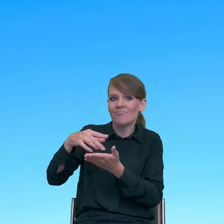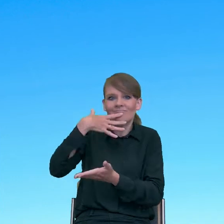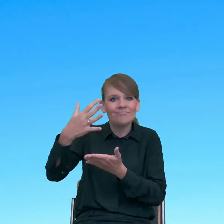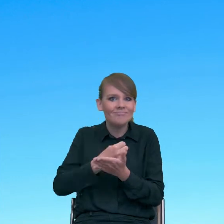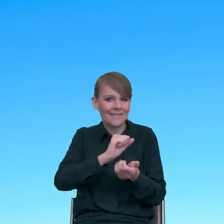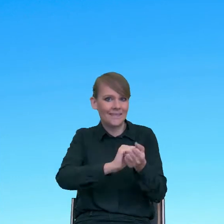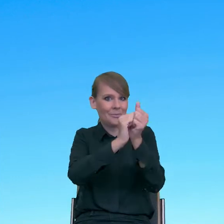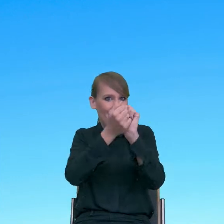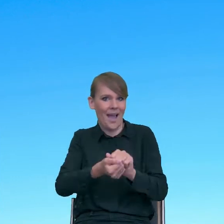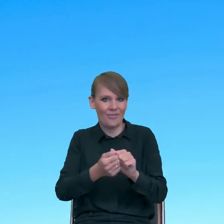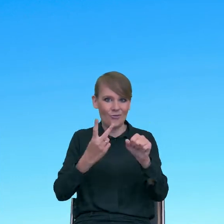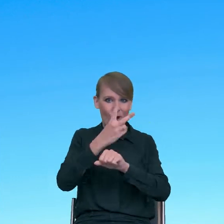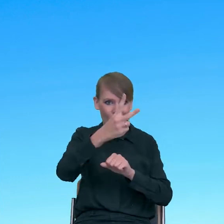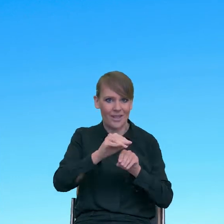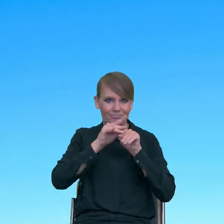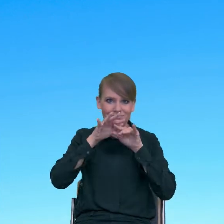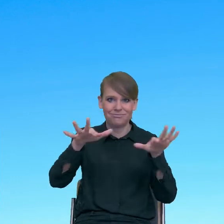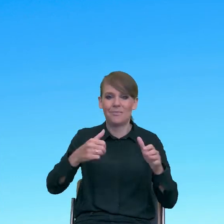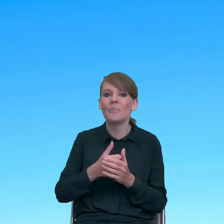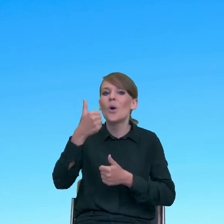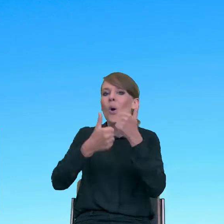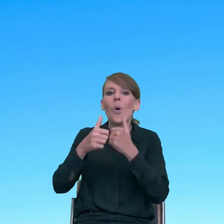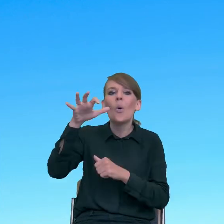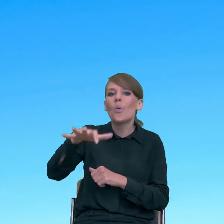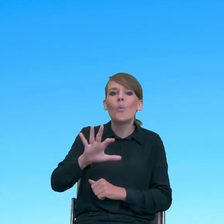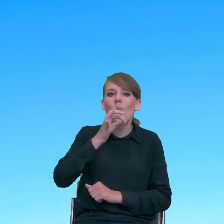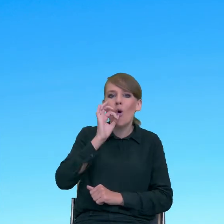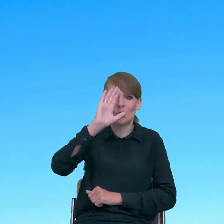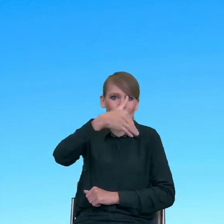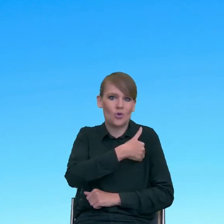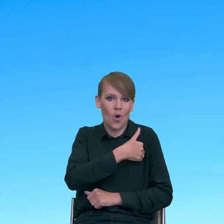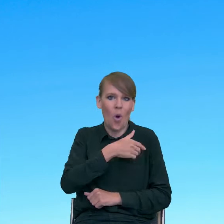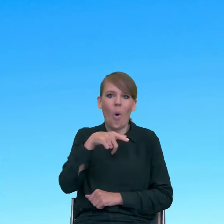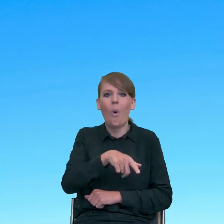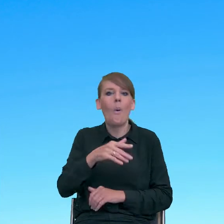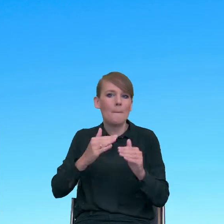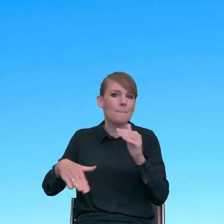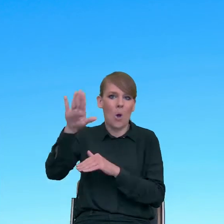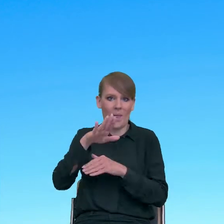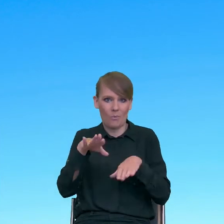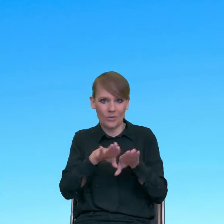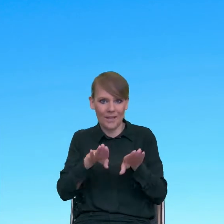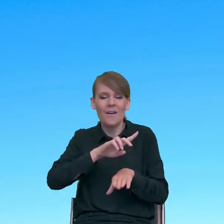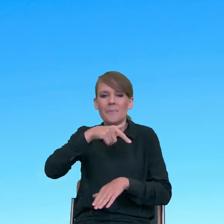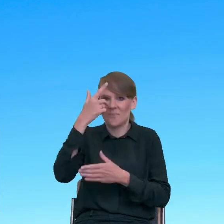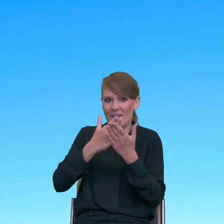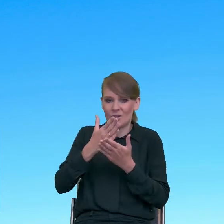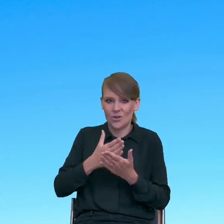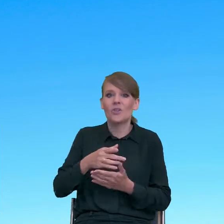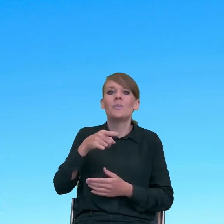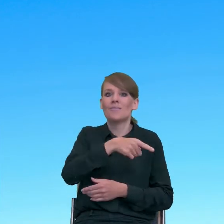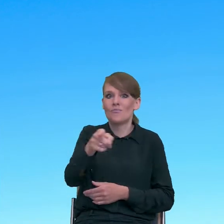dostępności. Konkurs skierowany był do młodzieży ze szkół ponadpodstawowych, ponieważ wierzymy, że to od młodego pokolenia zależy